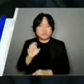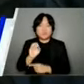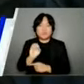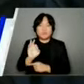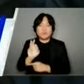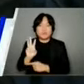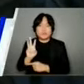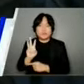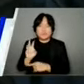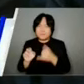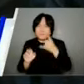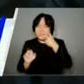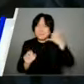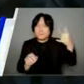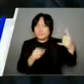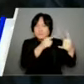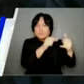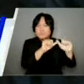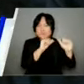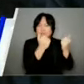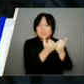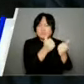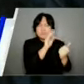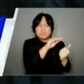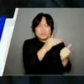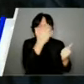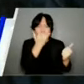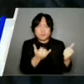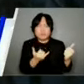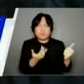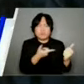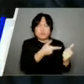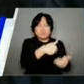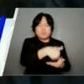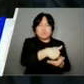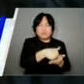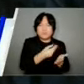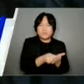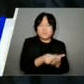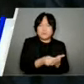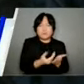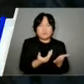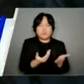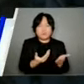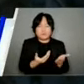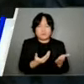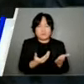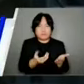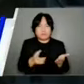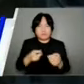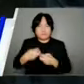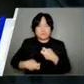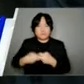sa kanila at sinubukan silang hingan pa ng pera upang maayos pa raw ang problema.